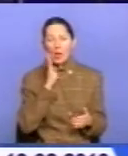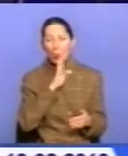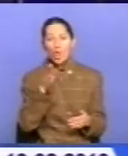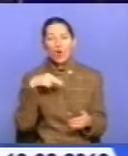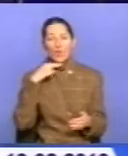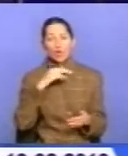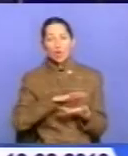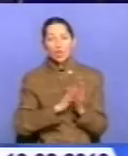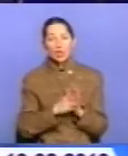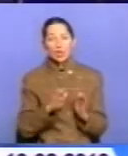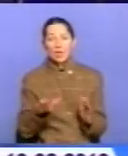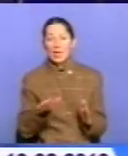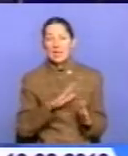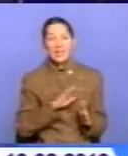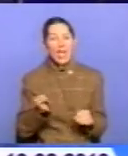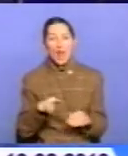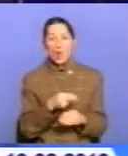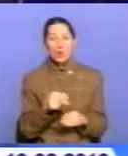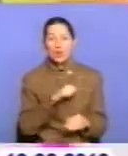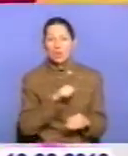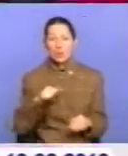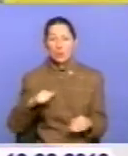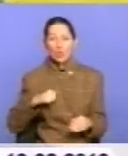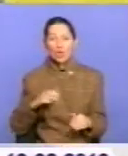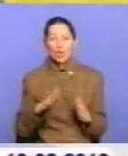і радять не лікувати їх самостійно.